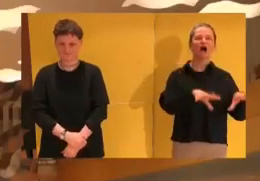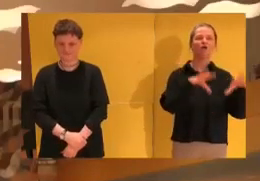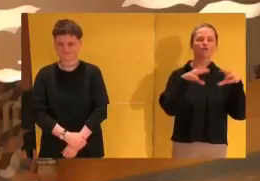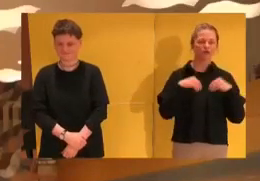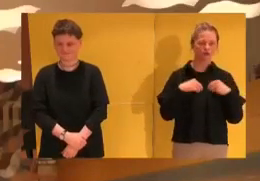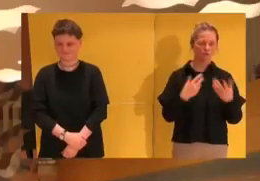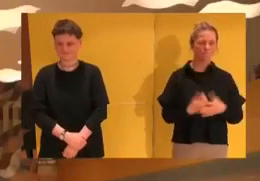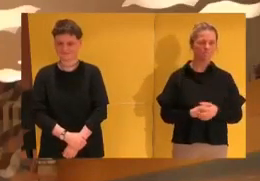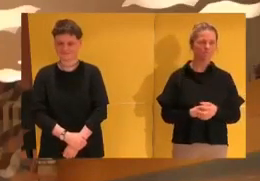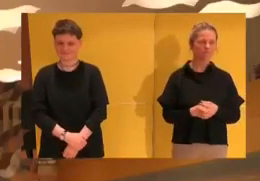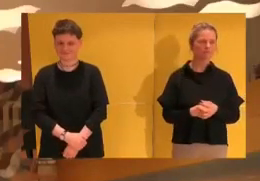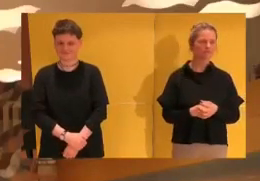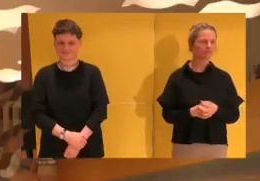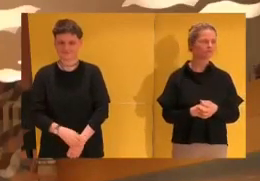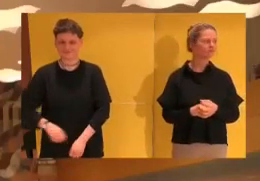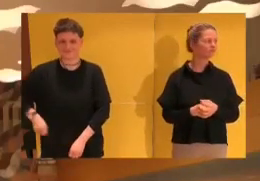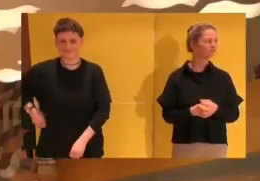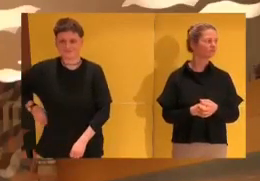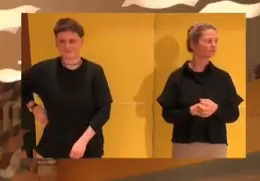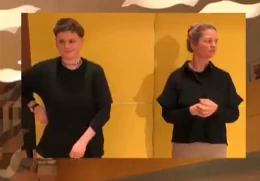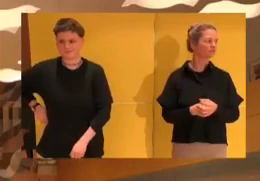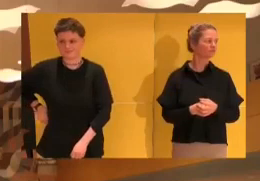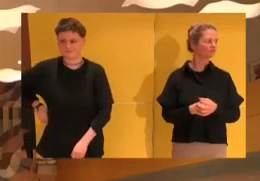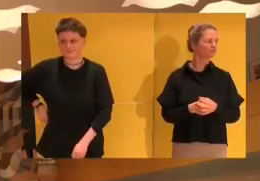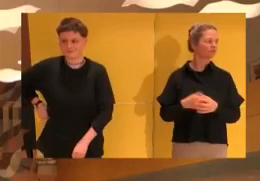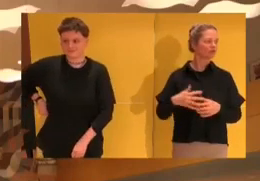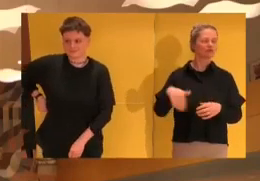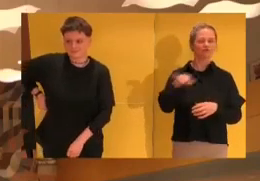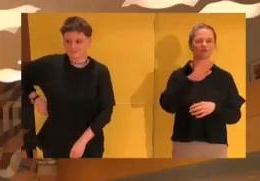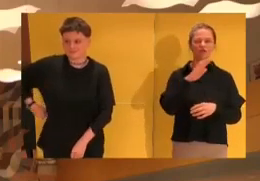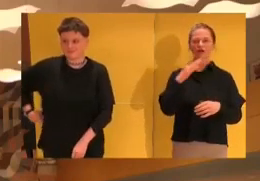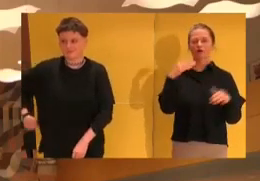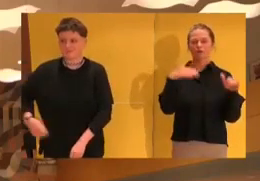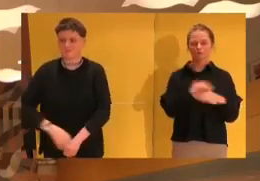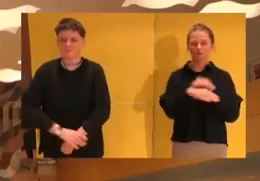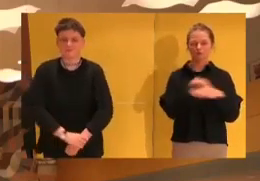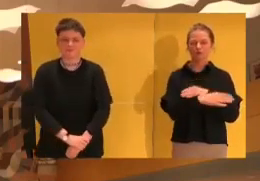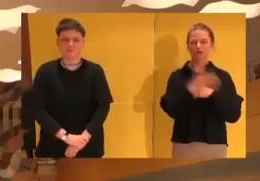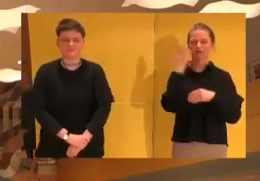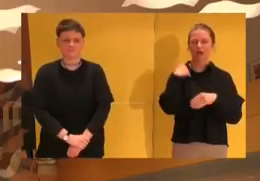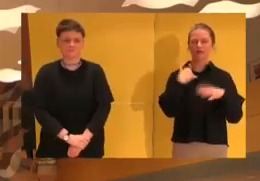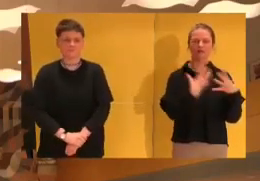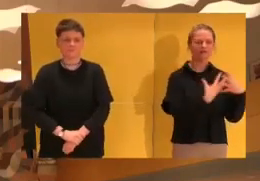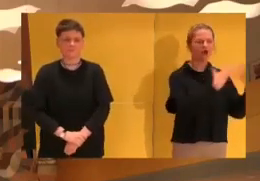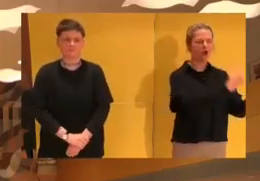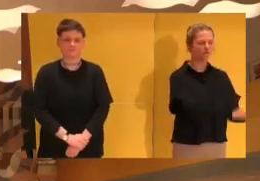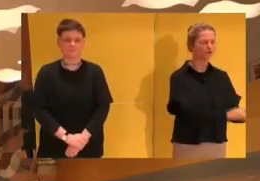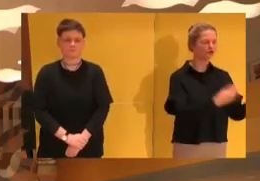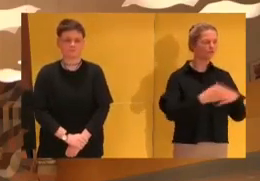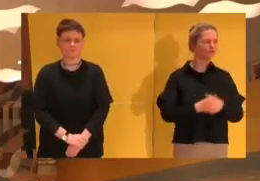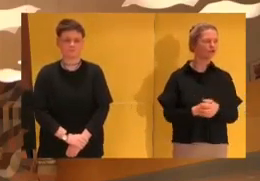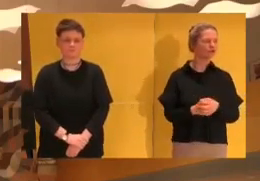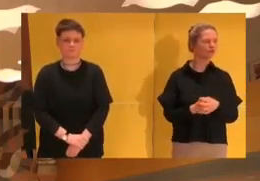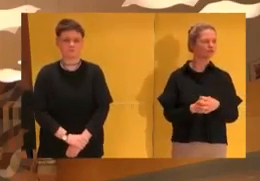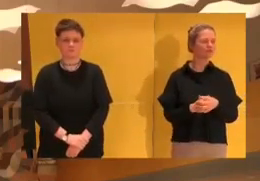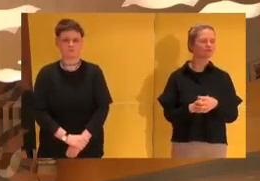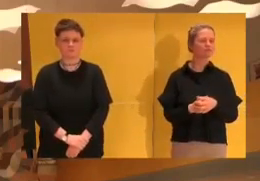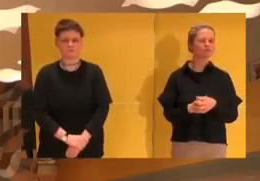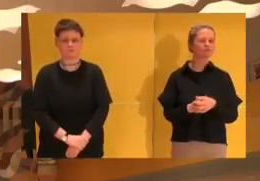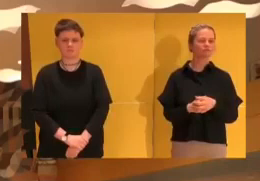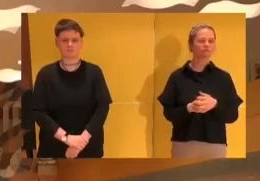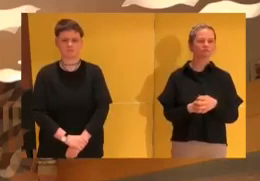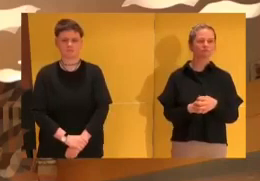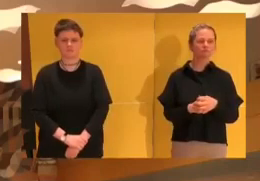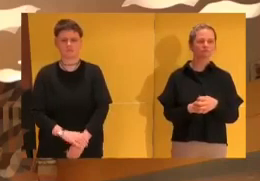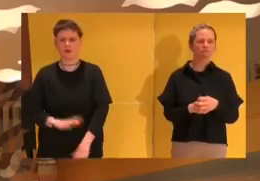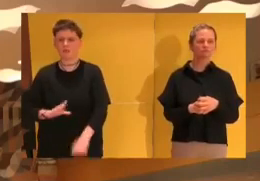sind. Und wir sollten alles daran tun, nicht wieder in einen Unrechtsstaat hinein abzudriften, sondern für